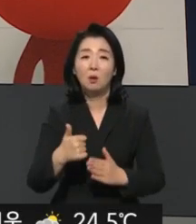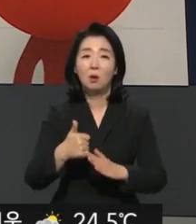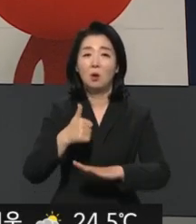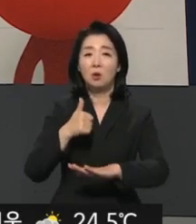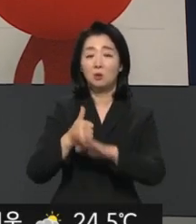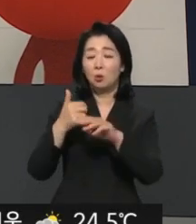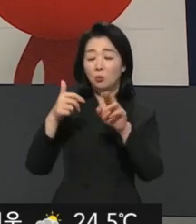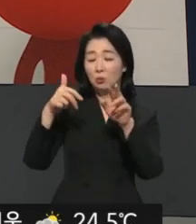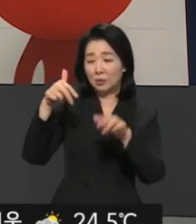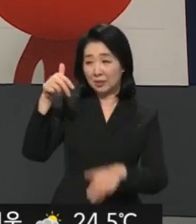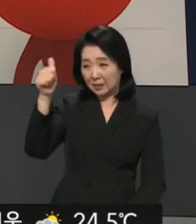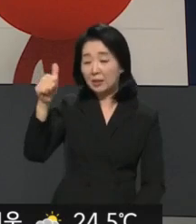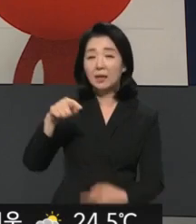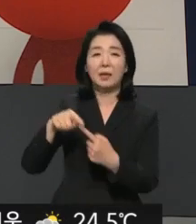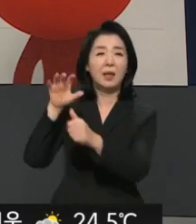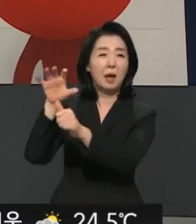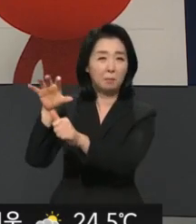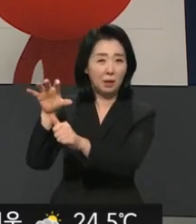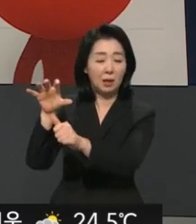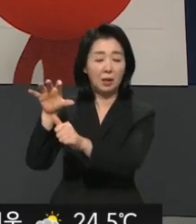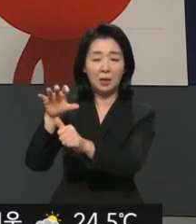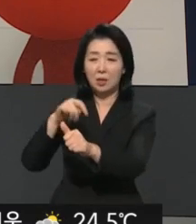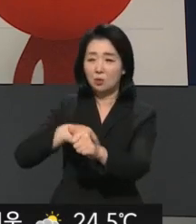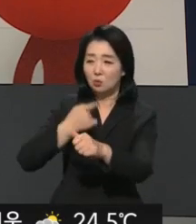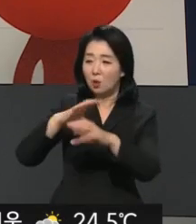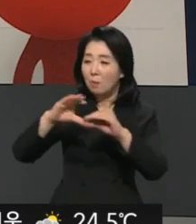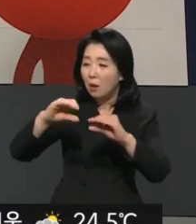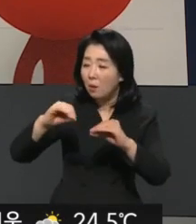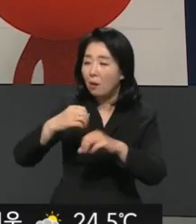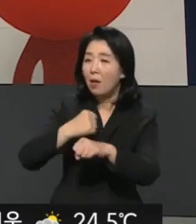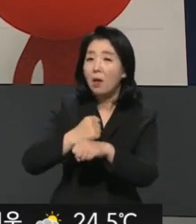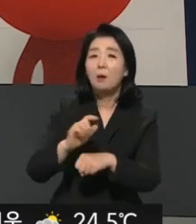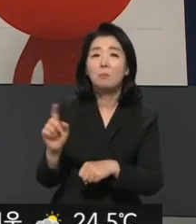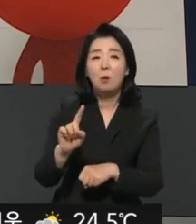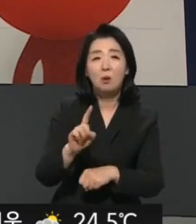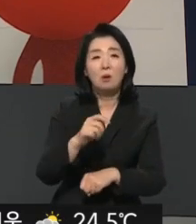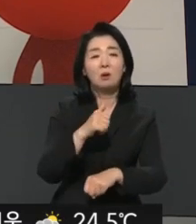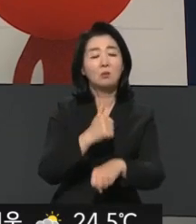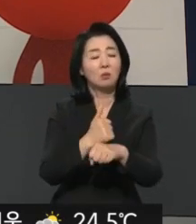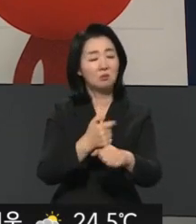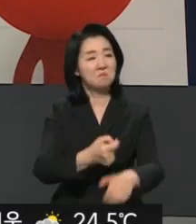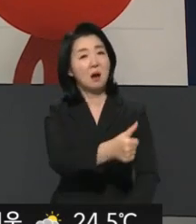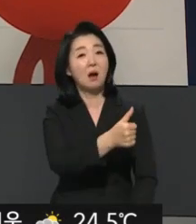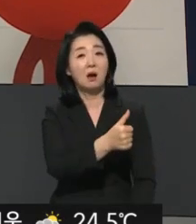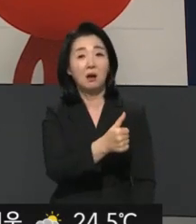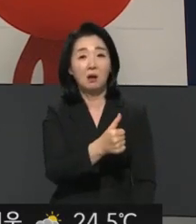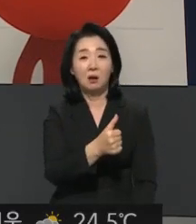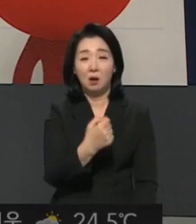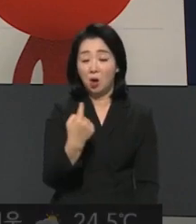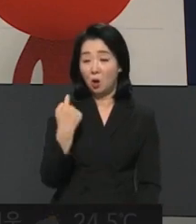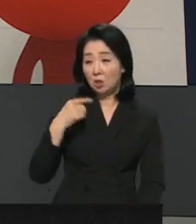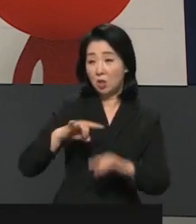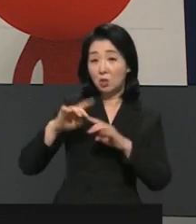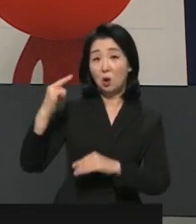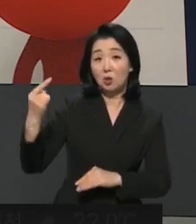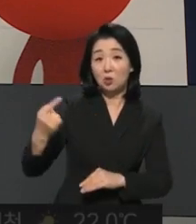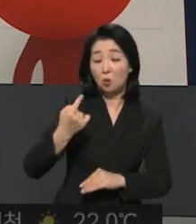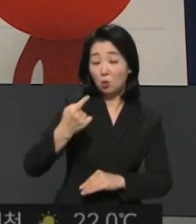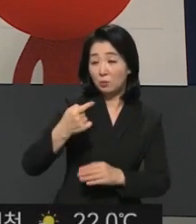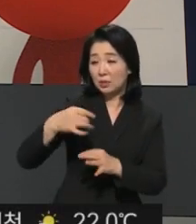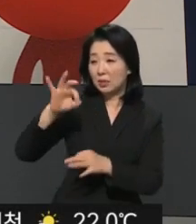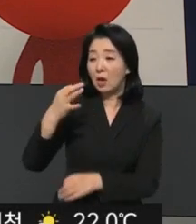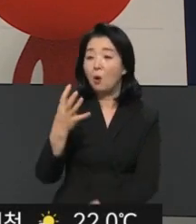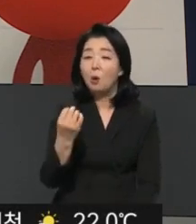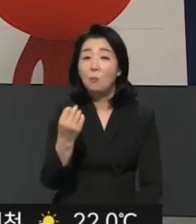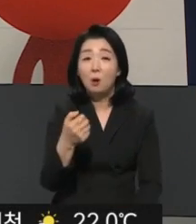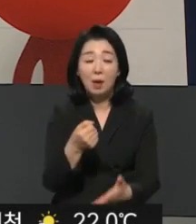분석도 나왔습니다. 자구책을 마련하라고 해서 냈더니 퇴짜를 놓으면서 어제 전기요금 인상폭을 정할 예정이었던